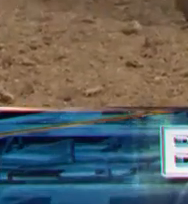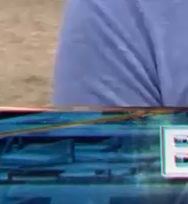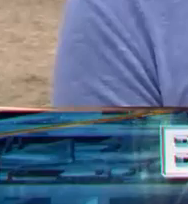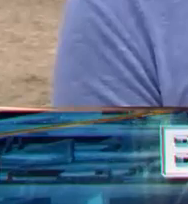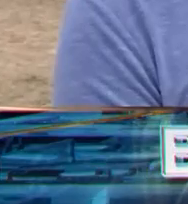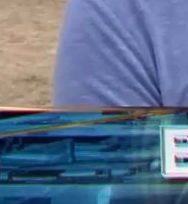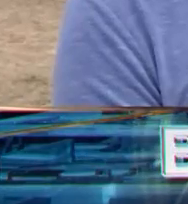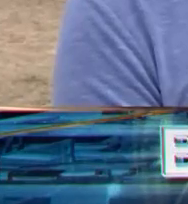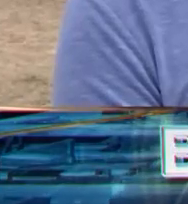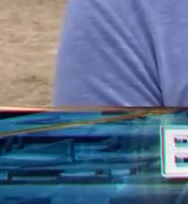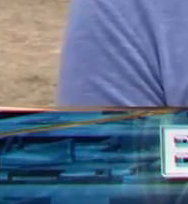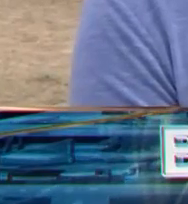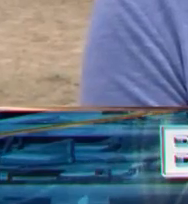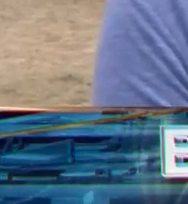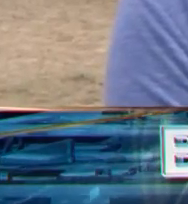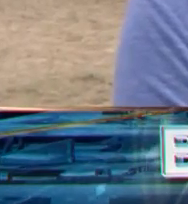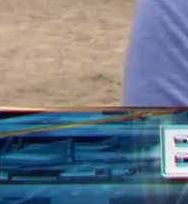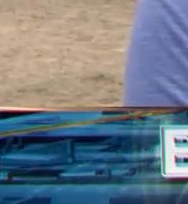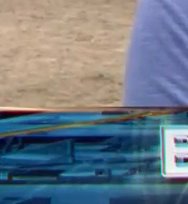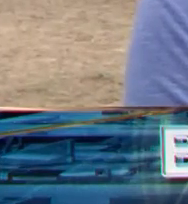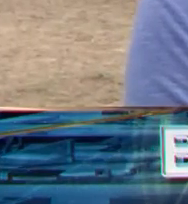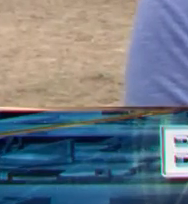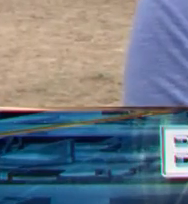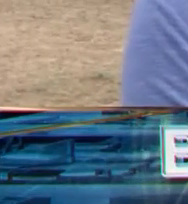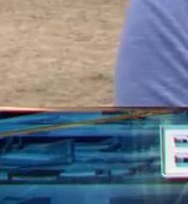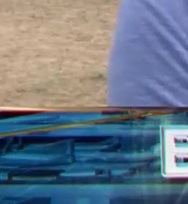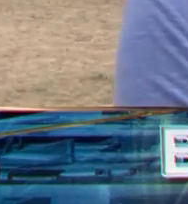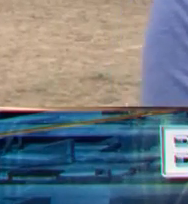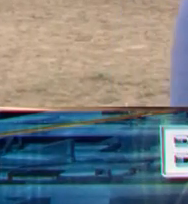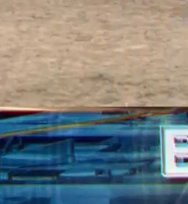ілгерілетпек. Құжаттарын азайтыпты, сол жағынан жақсы болатыр енді.